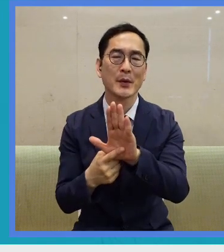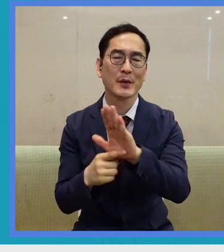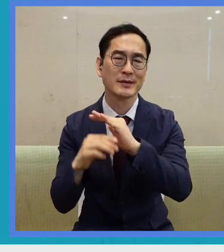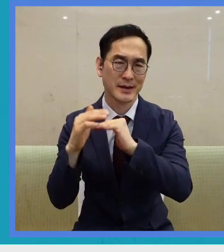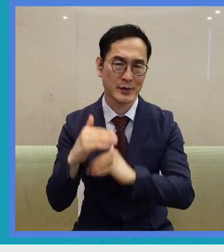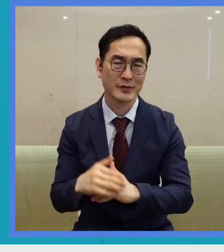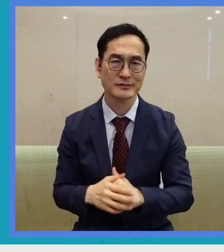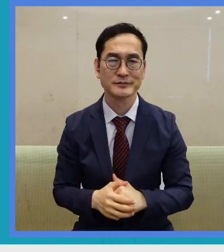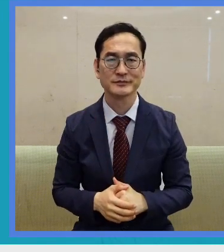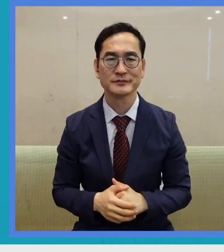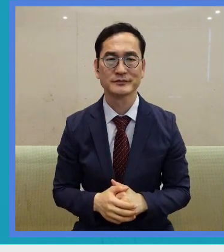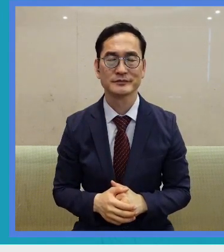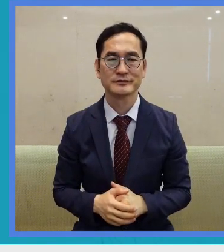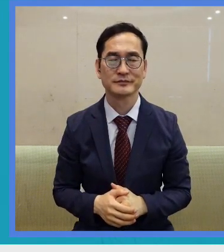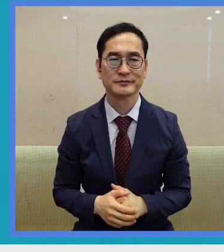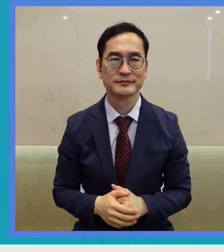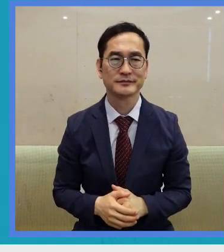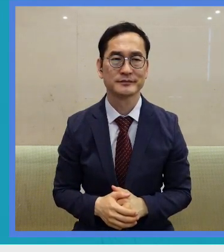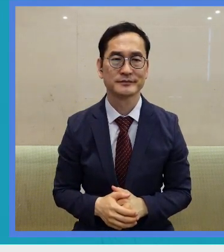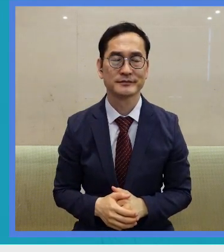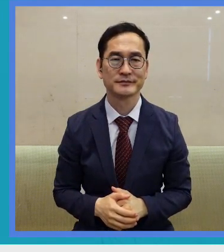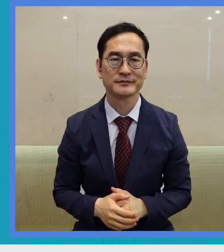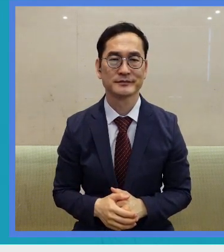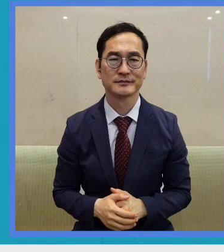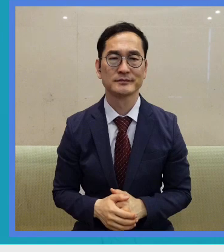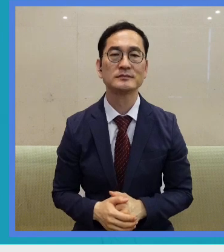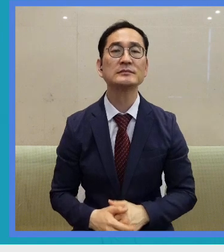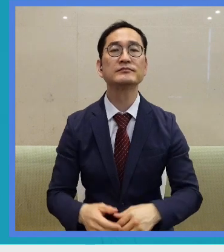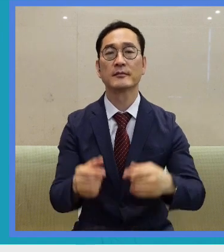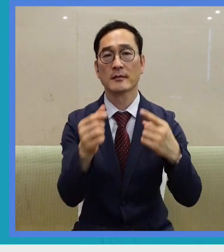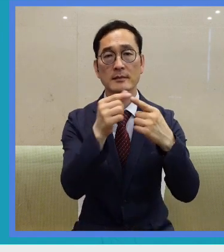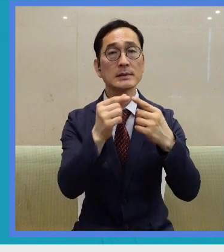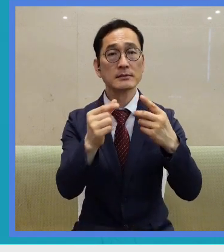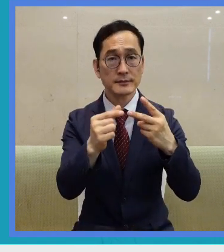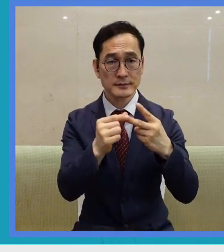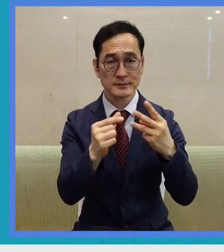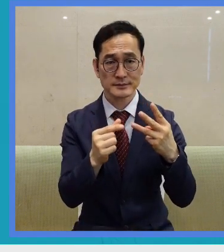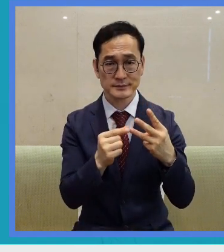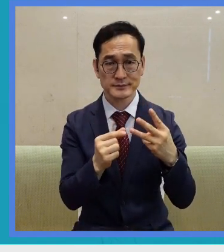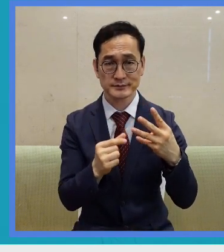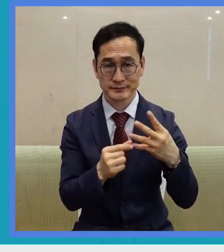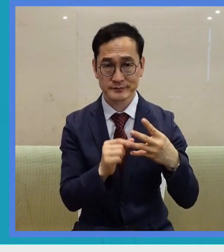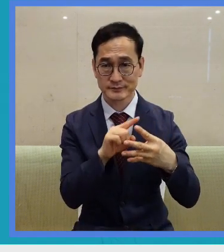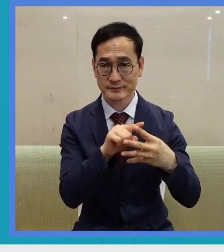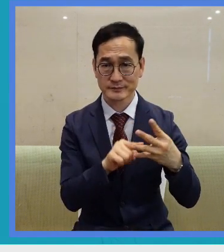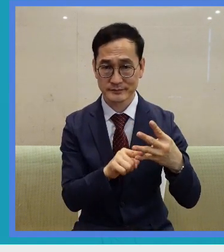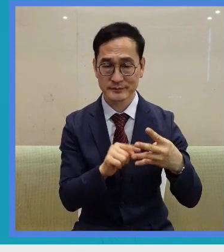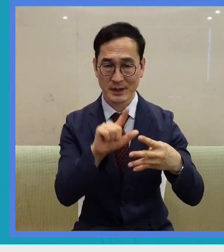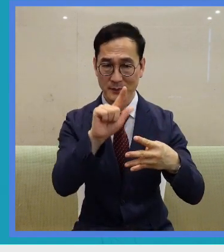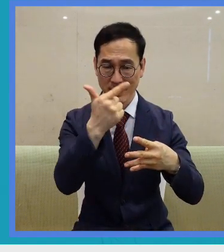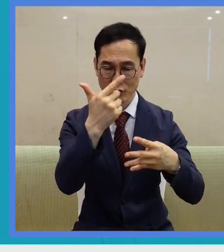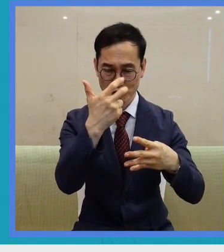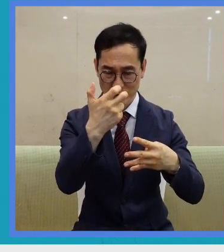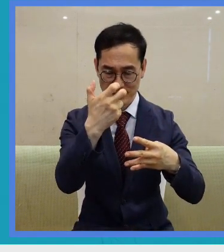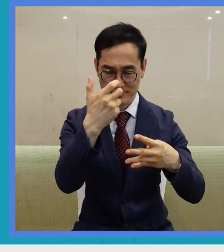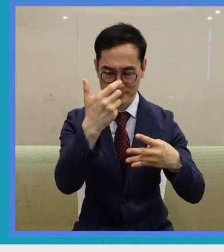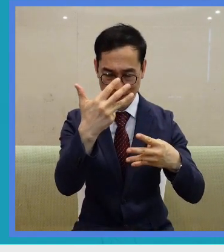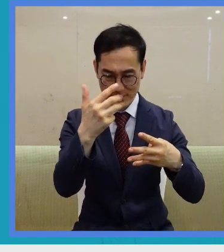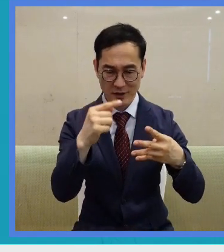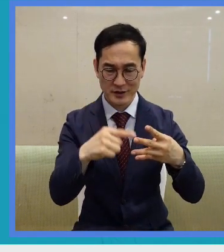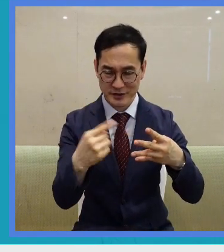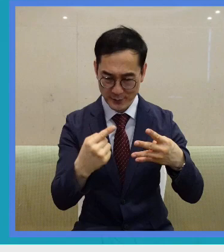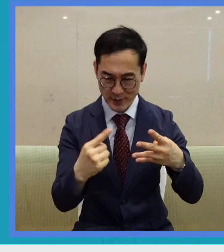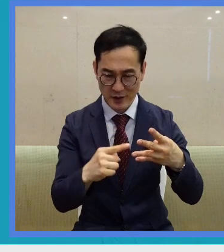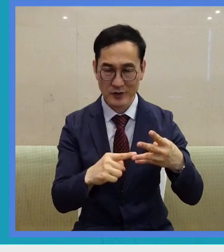그런데 잘 보시면 지금 제가 이 배치한 순서는 샘플 사이즈 순서대로 배치를 했어요. 그래서 168명, 1000명,